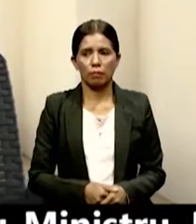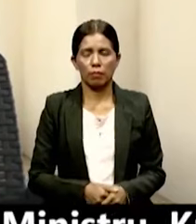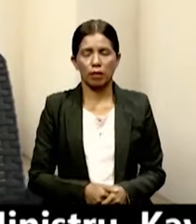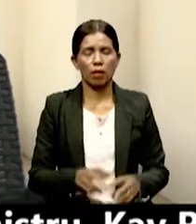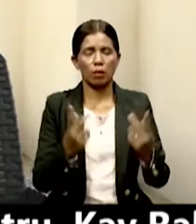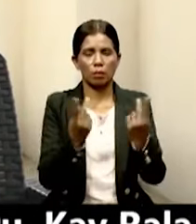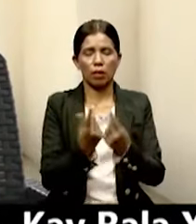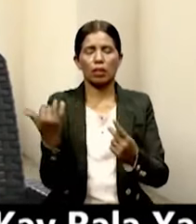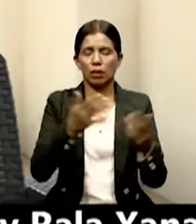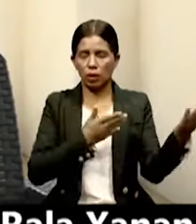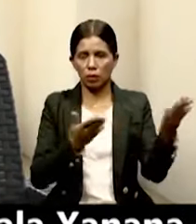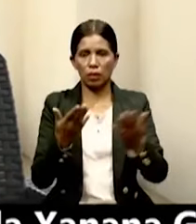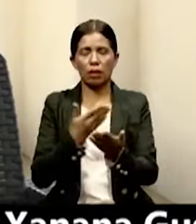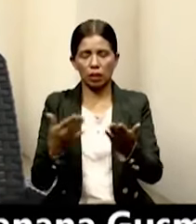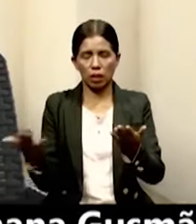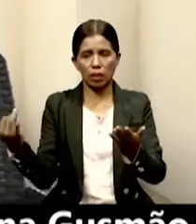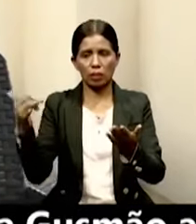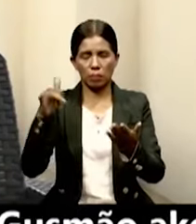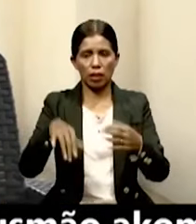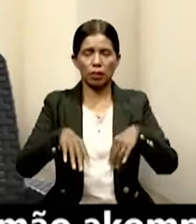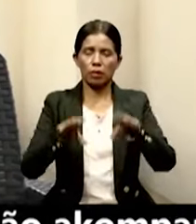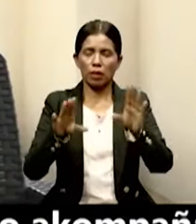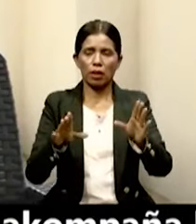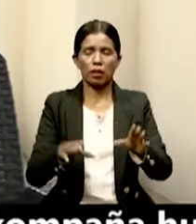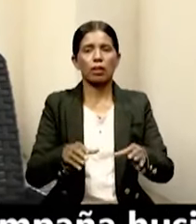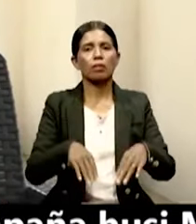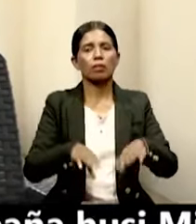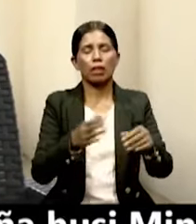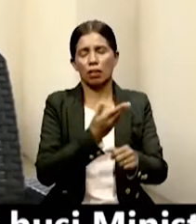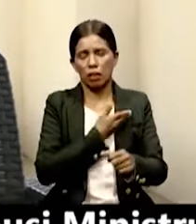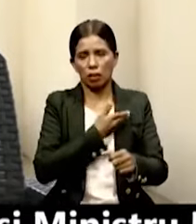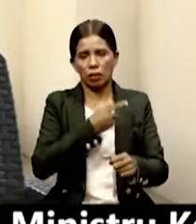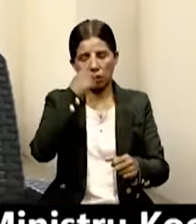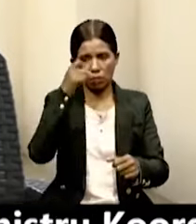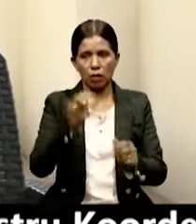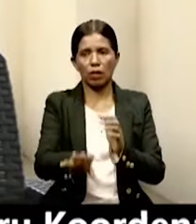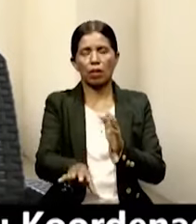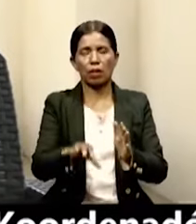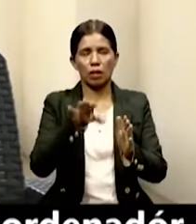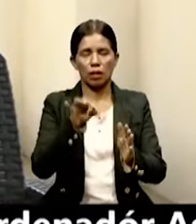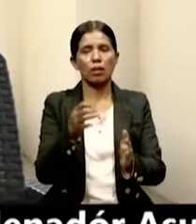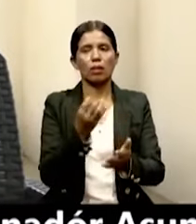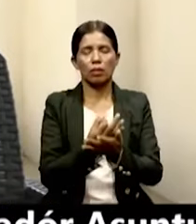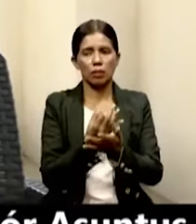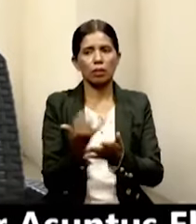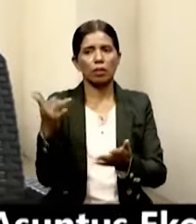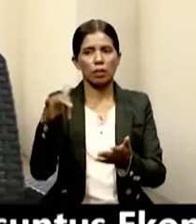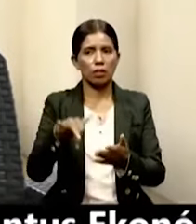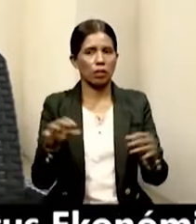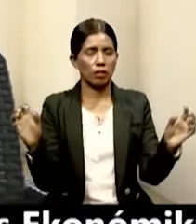empresario sir mama tama sasa se asai ni presu aturune ni bele hetan tan fila fali ni ni osan sir ni